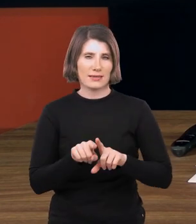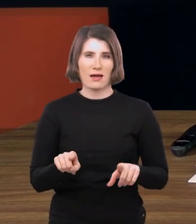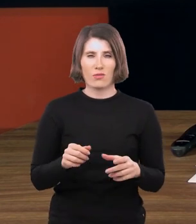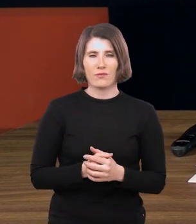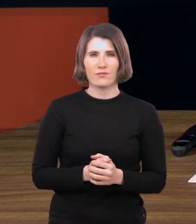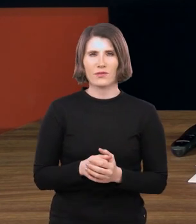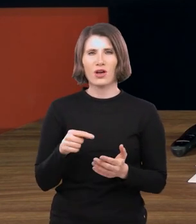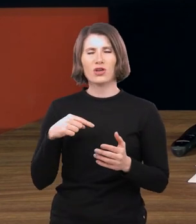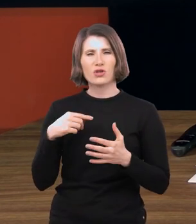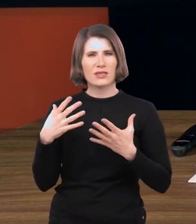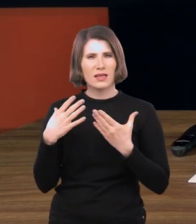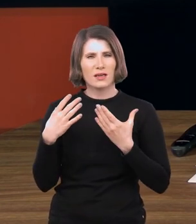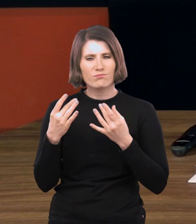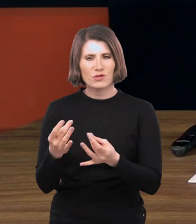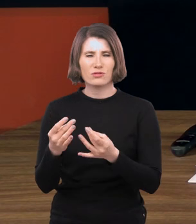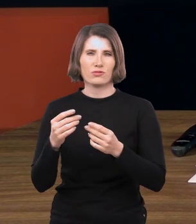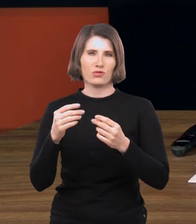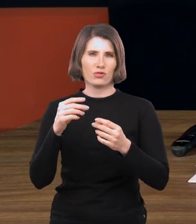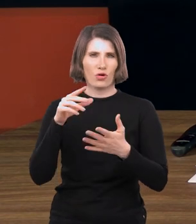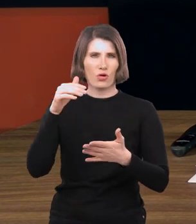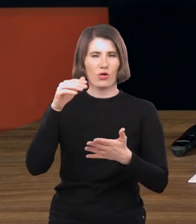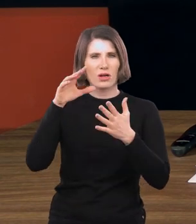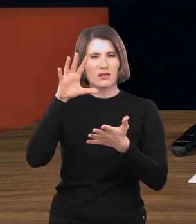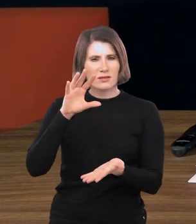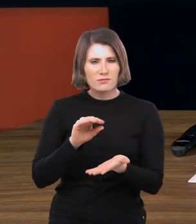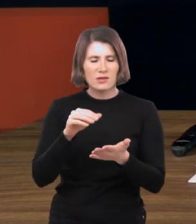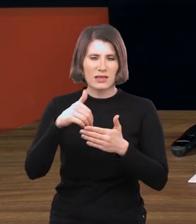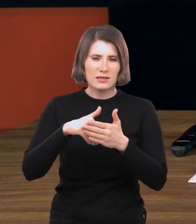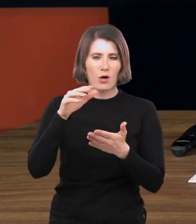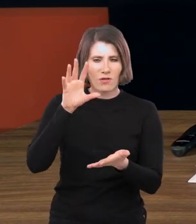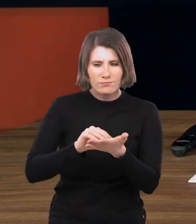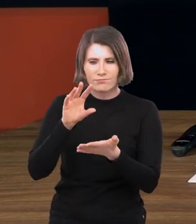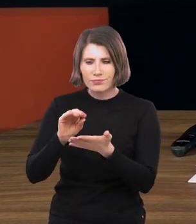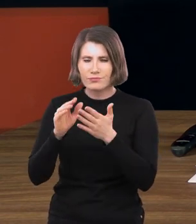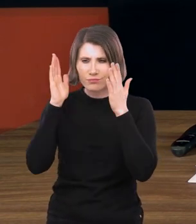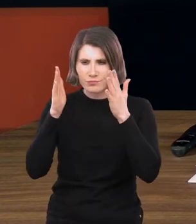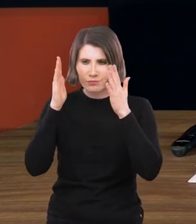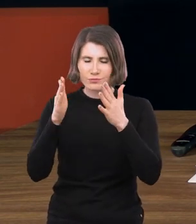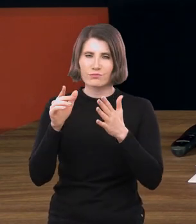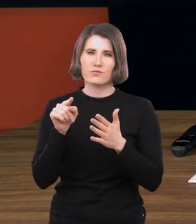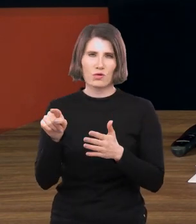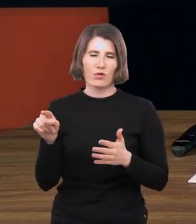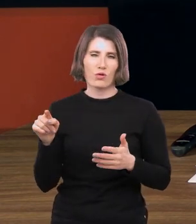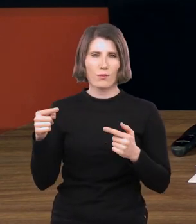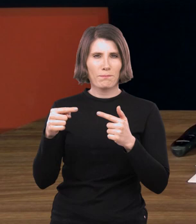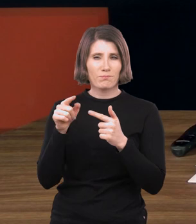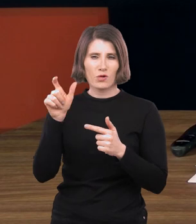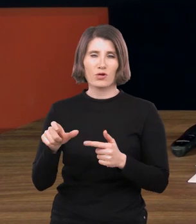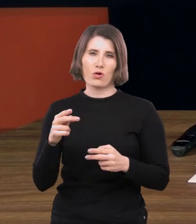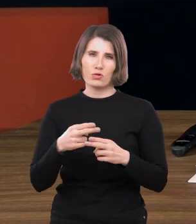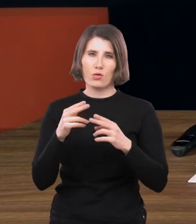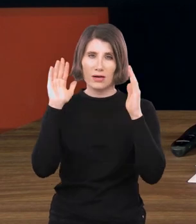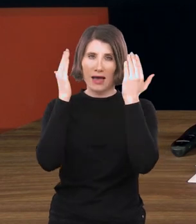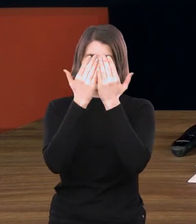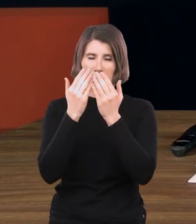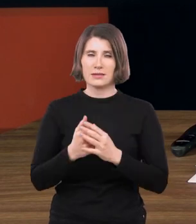do rytuałów jest taką cechą charakterystyczną właśnie osób ze spektrum autyzmu. Kiedy Leo